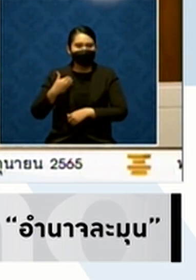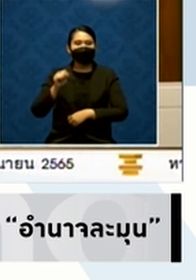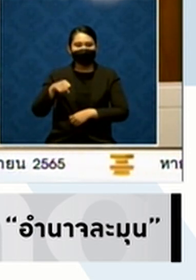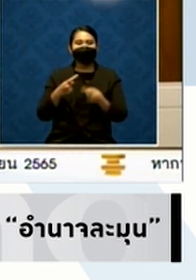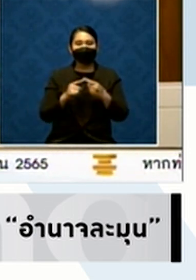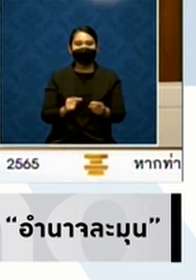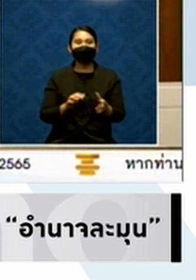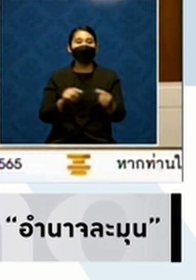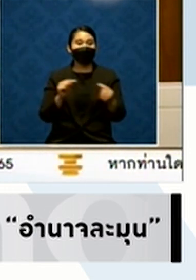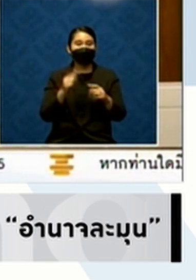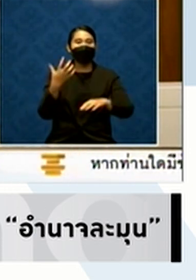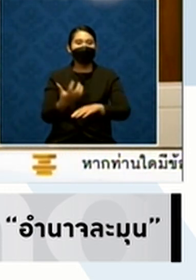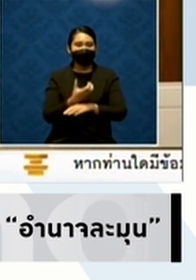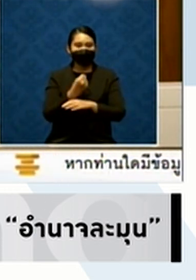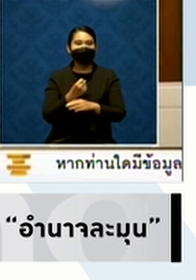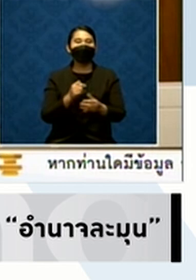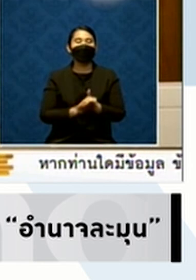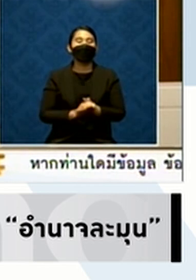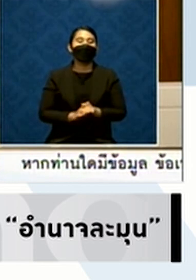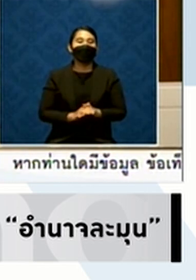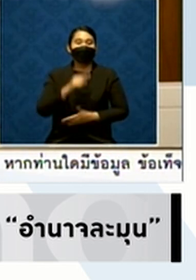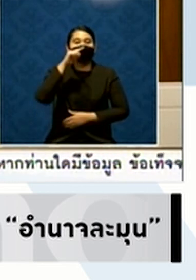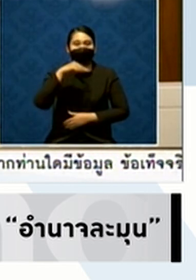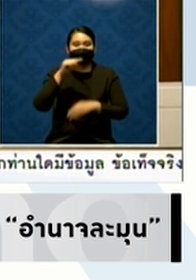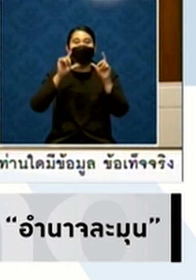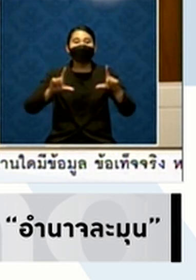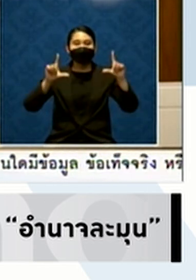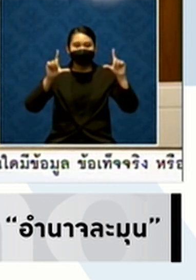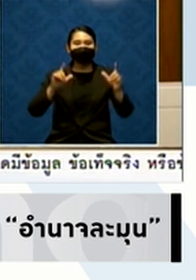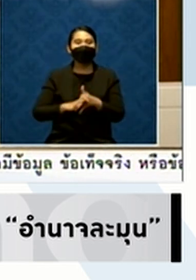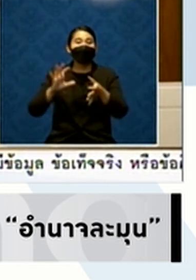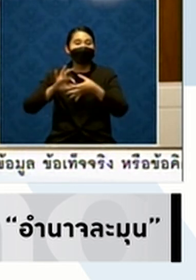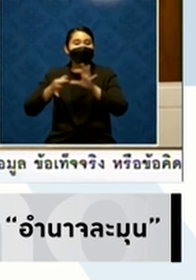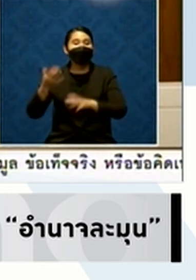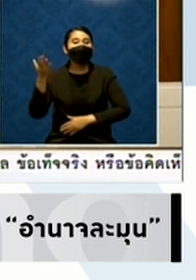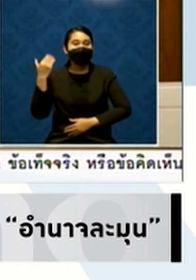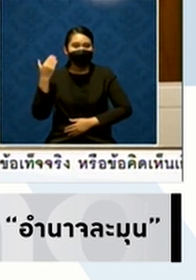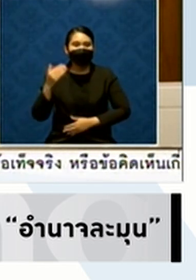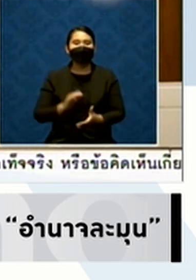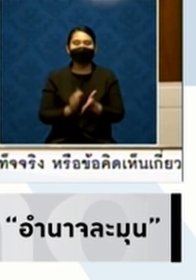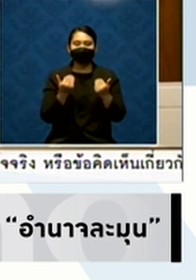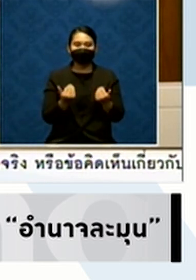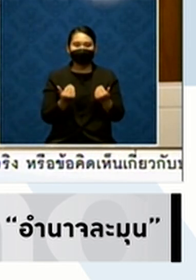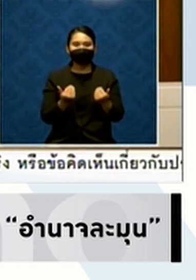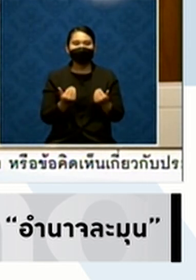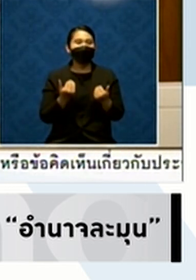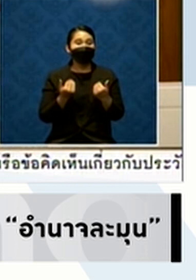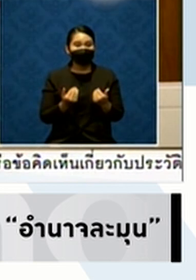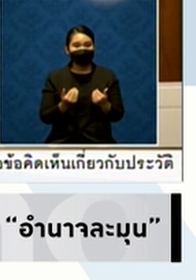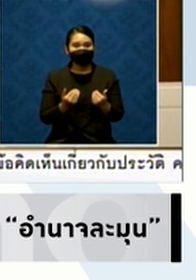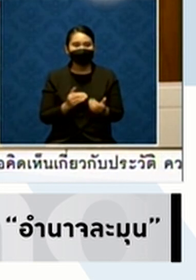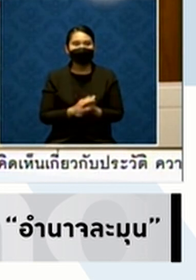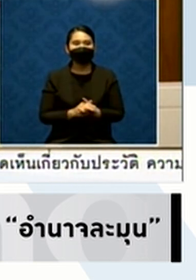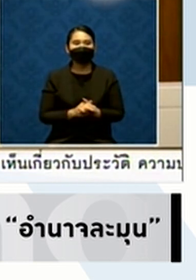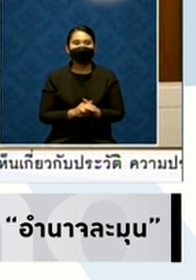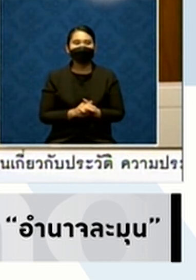เพลงแรปซึ่งก็เป็นที่คนรุ่นใหม่เขาฟังกันถูกไห ม แล้วก็เอาข้าวเหนียวมะม่วงอะไรไปขายอะไรก็แล้วแต่แต่ไอเนื้อหา